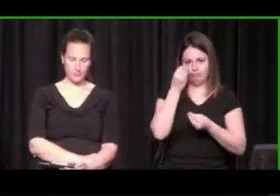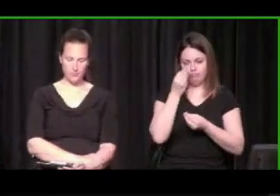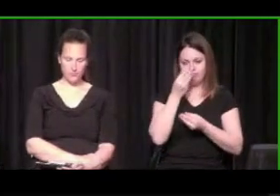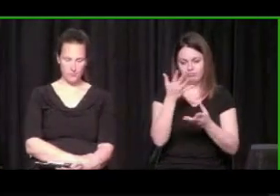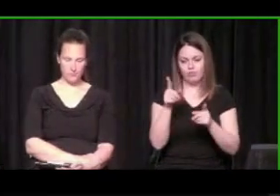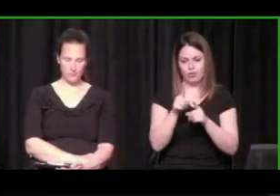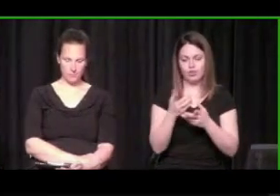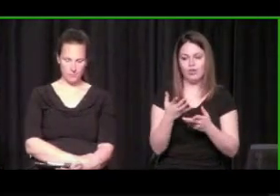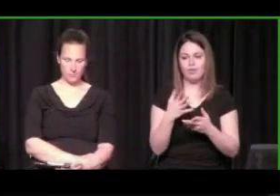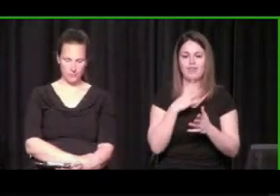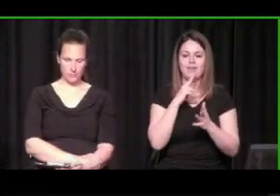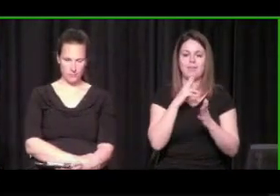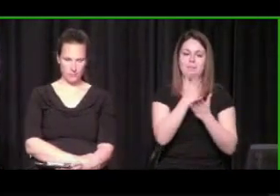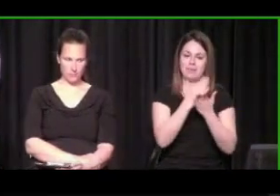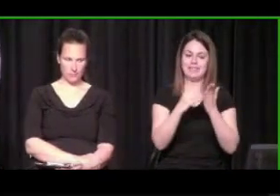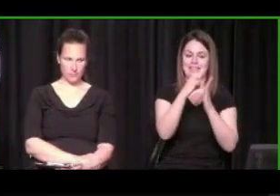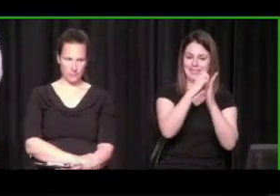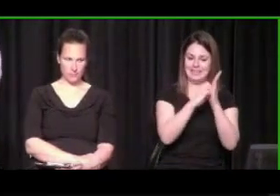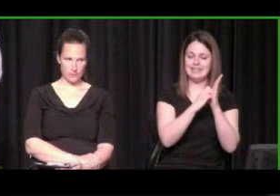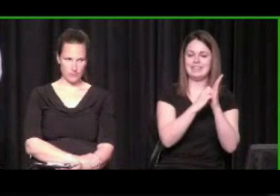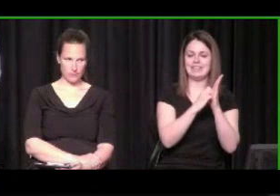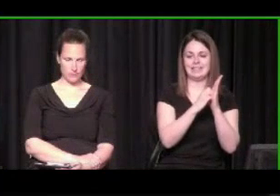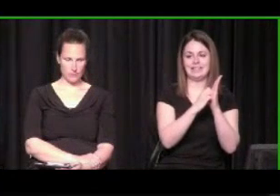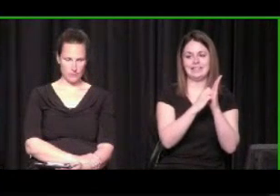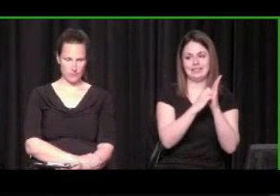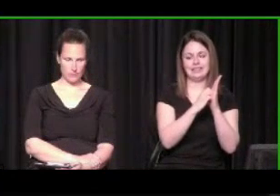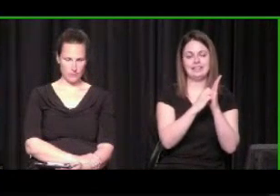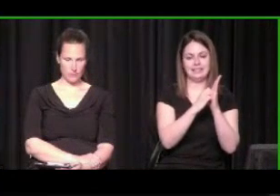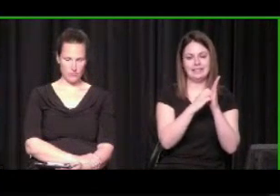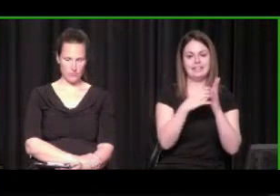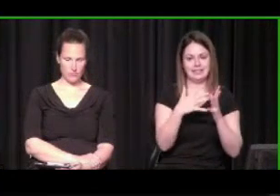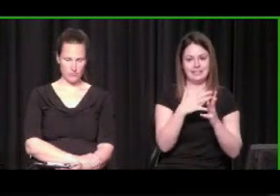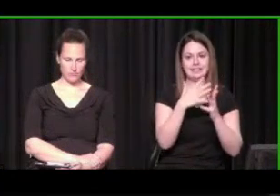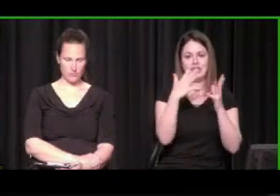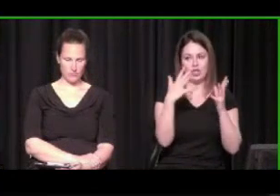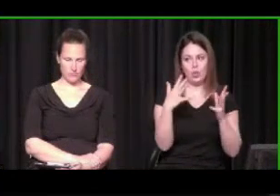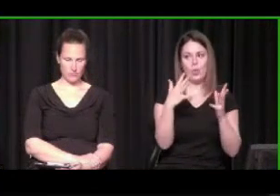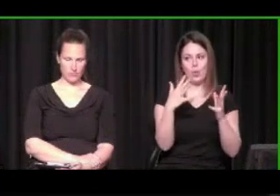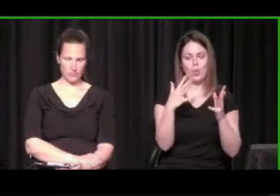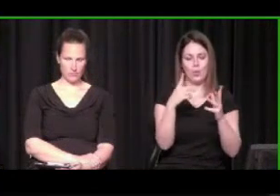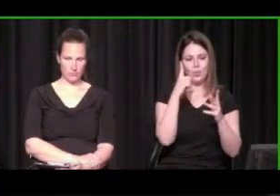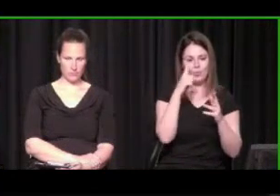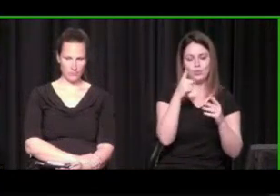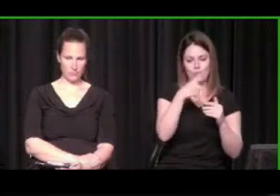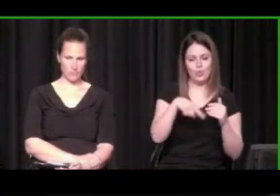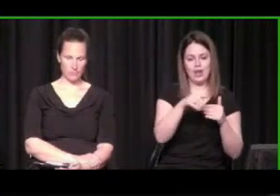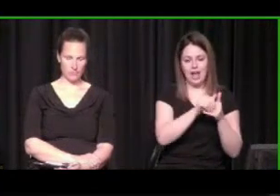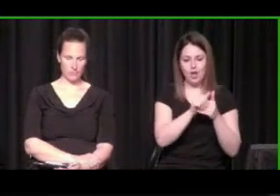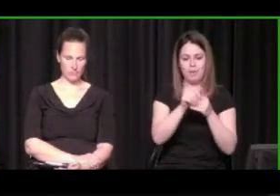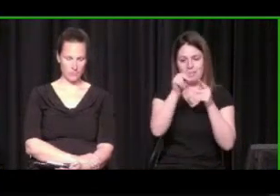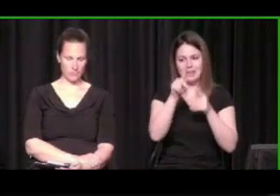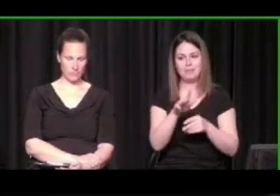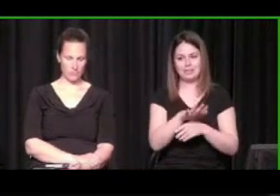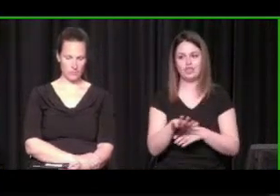façon-là, l'enjeu éthique énorme, finalement, que ça vient poser dans l'accompagnement des personnes.